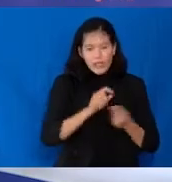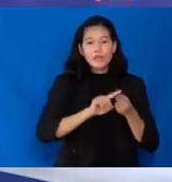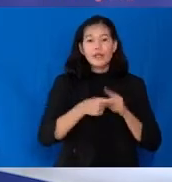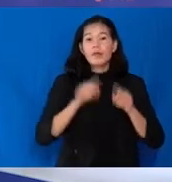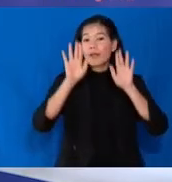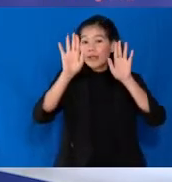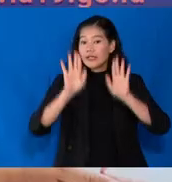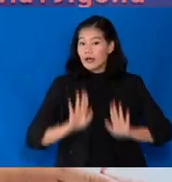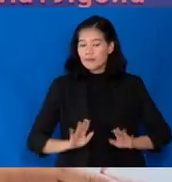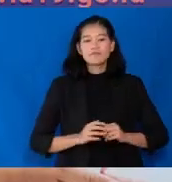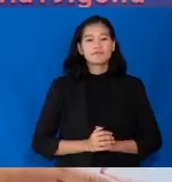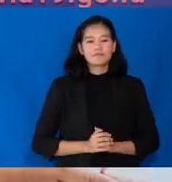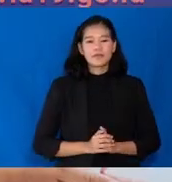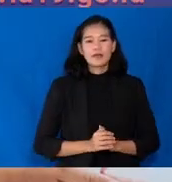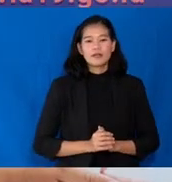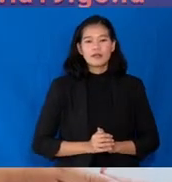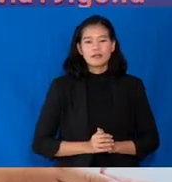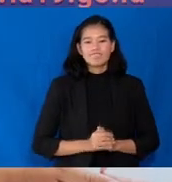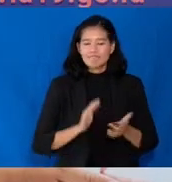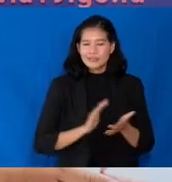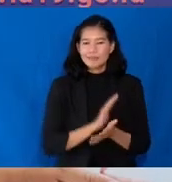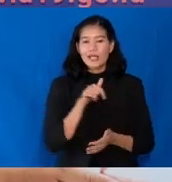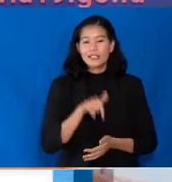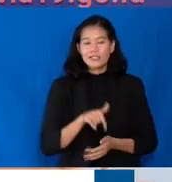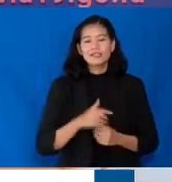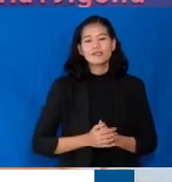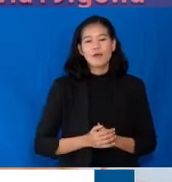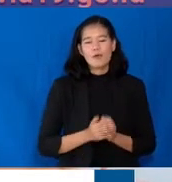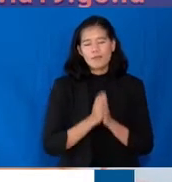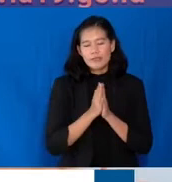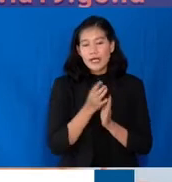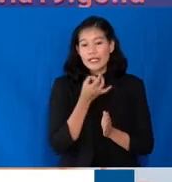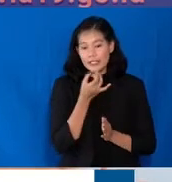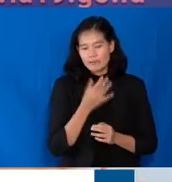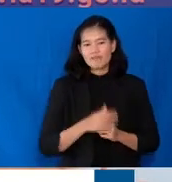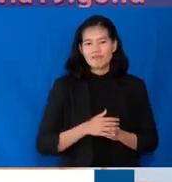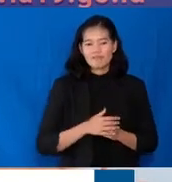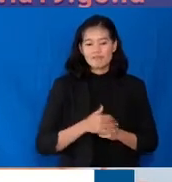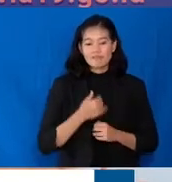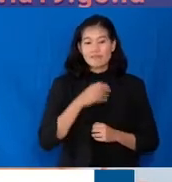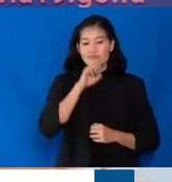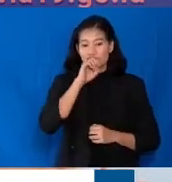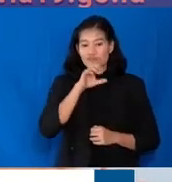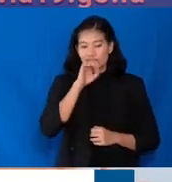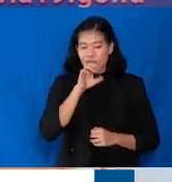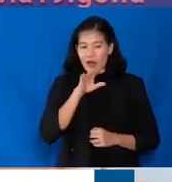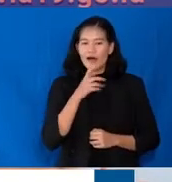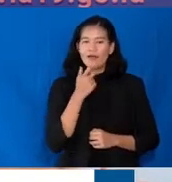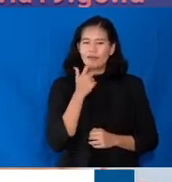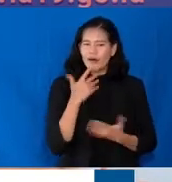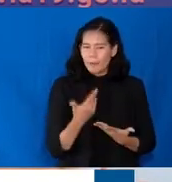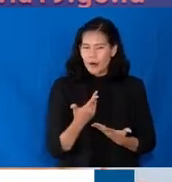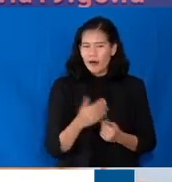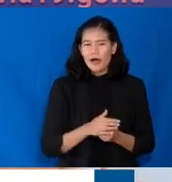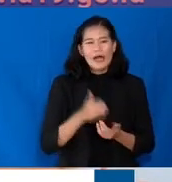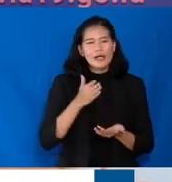media perkenankan Pada kesempatan kali ini saya akan menyampaikan informasi tentang